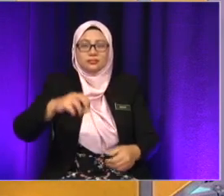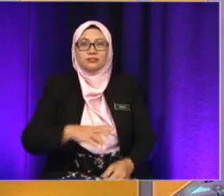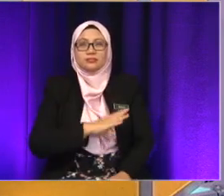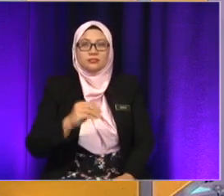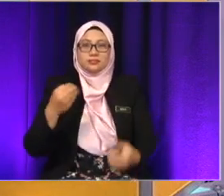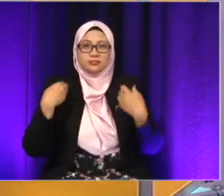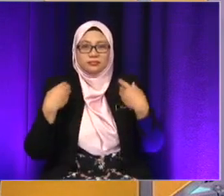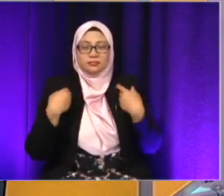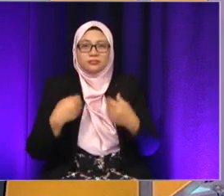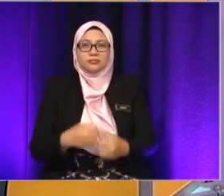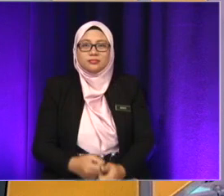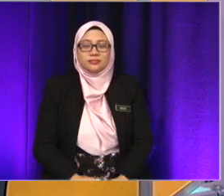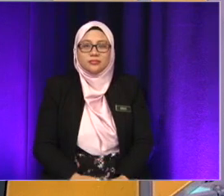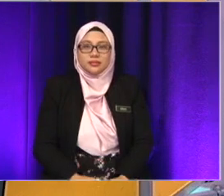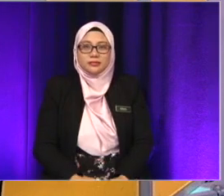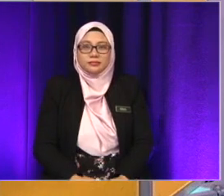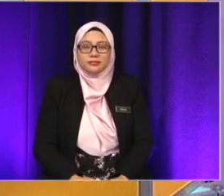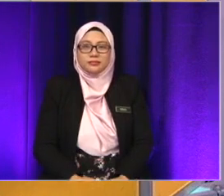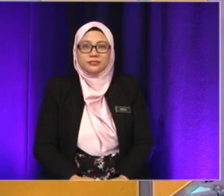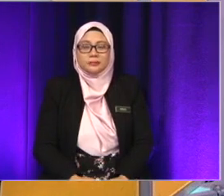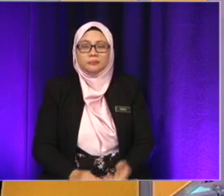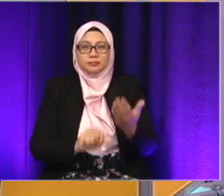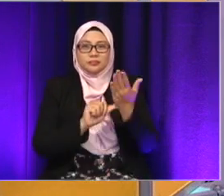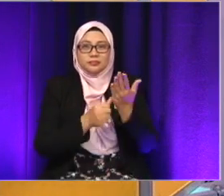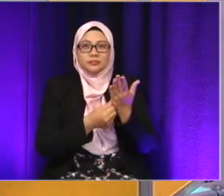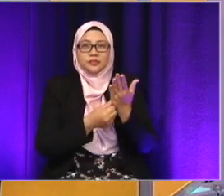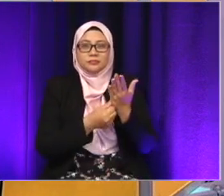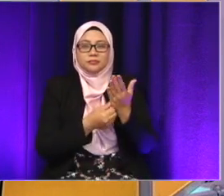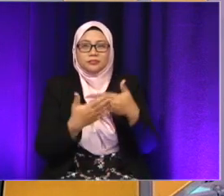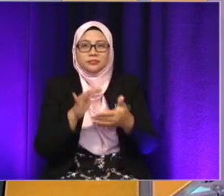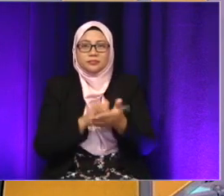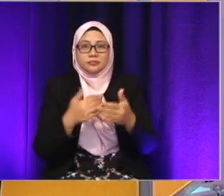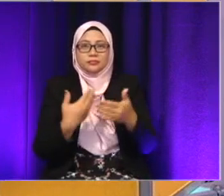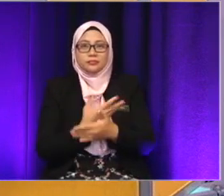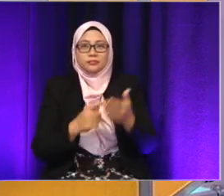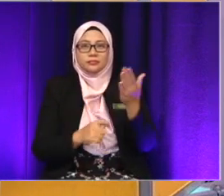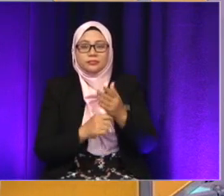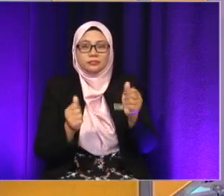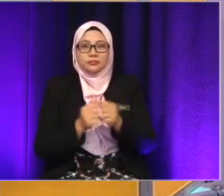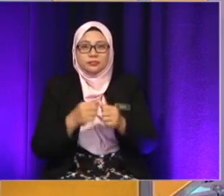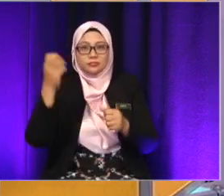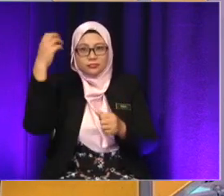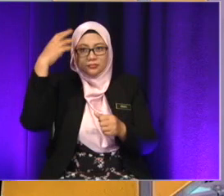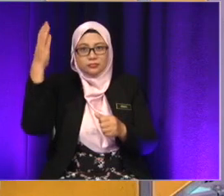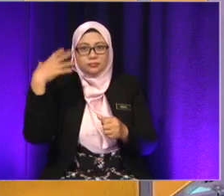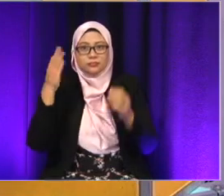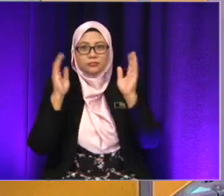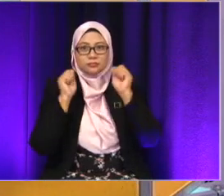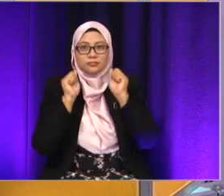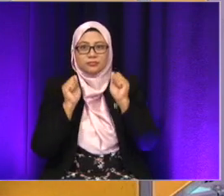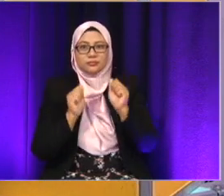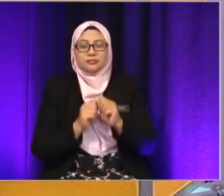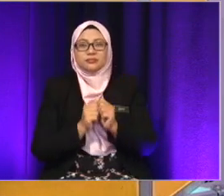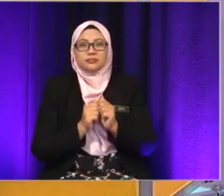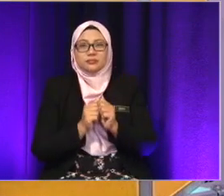paip kan. Benda tu asas. Kemudian barulah kita tambah dengan shower atau sebagainya ataupun alat pemanas. Itu sistem di rumah. Tapi sistem